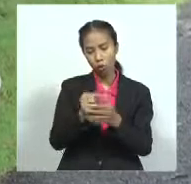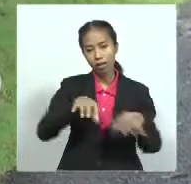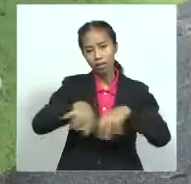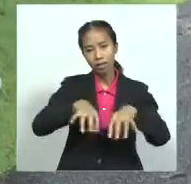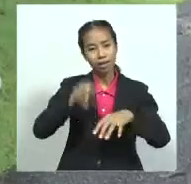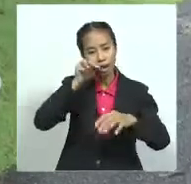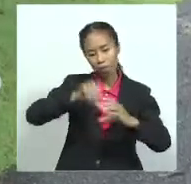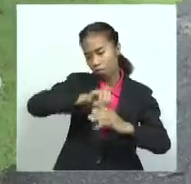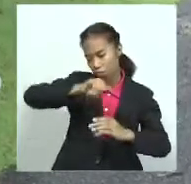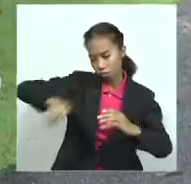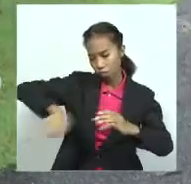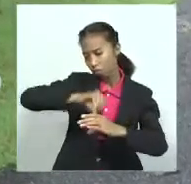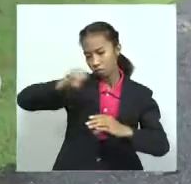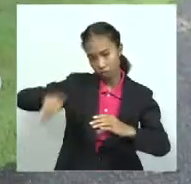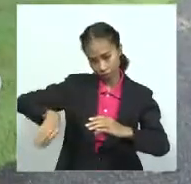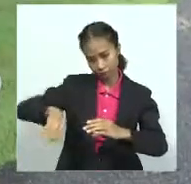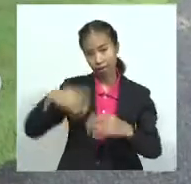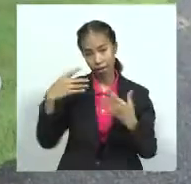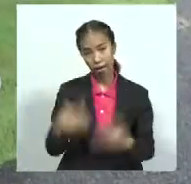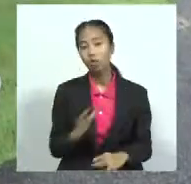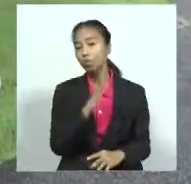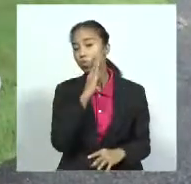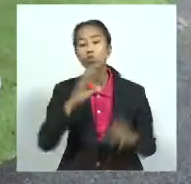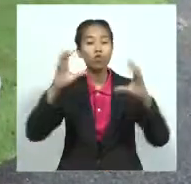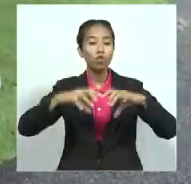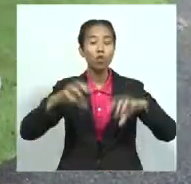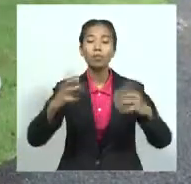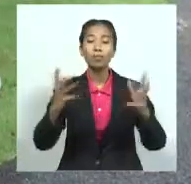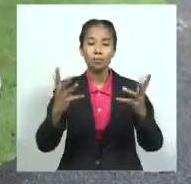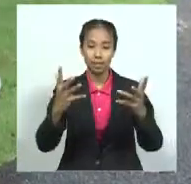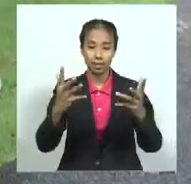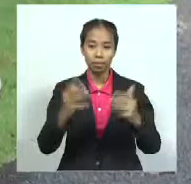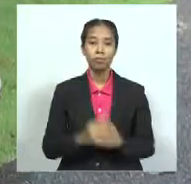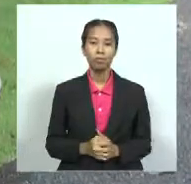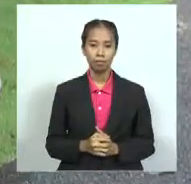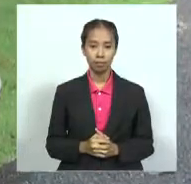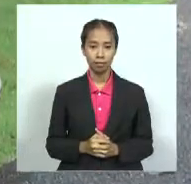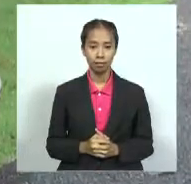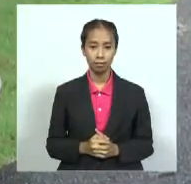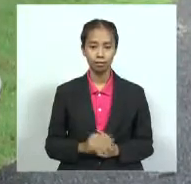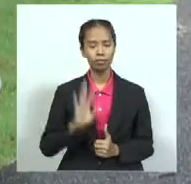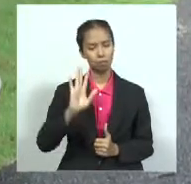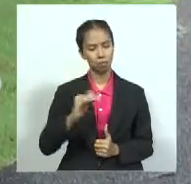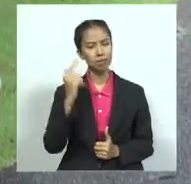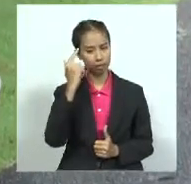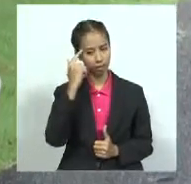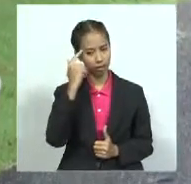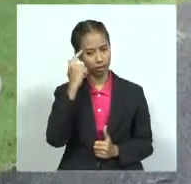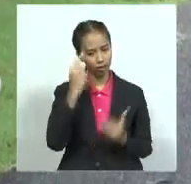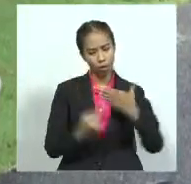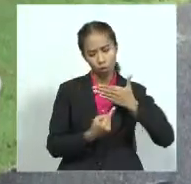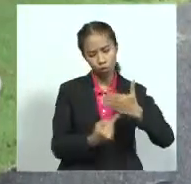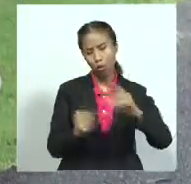จากในเมืองไปนะครับถ้าไม่มีฝนตกนะครับในเขตลุ่มน้ำท่าดีแล้วเนี่ยสถานการณ์น้ำในซ